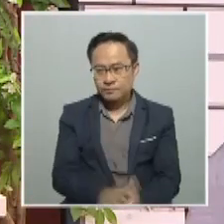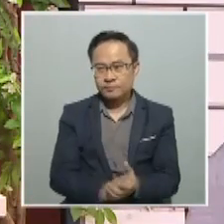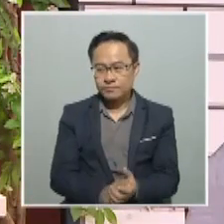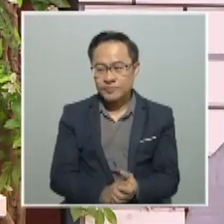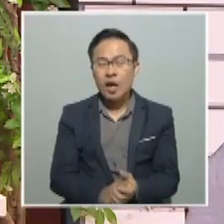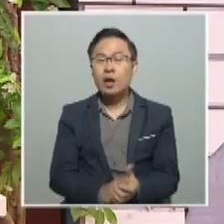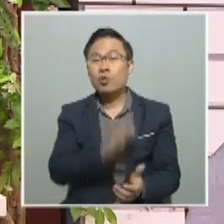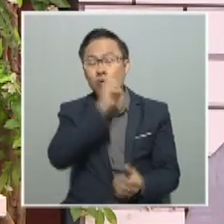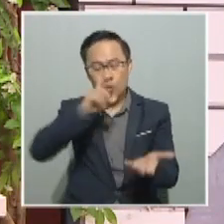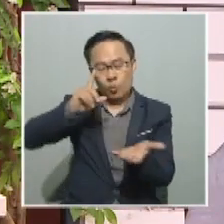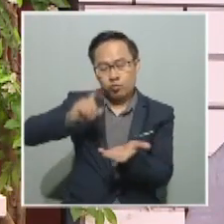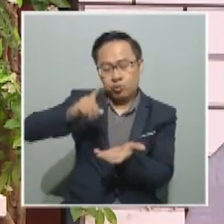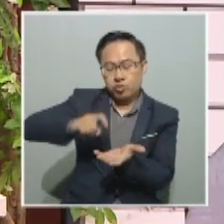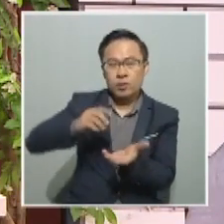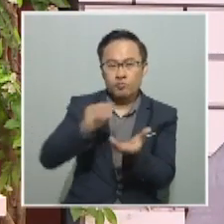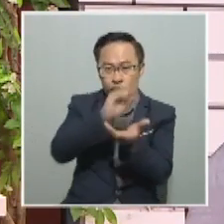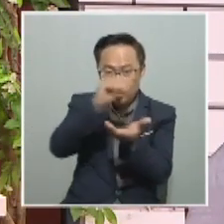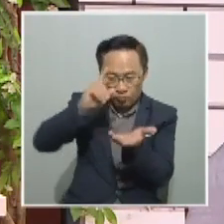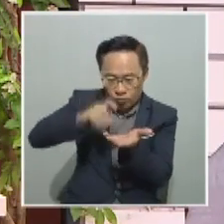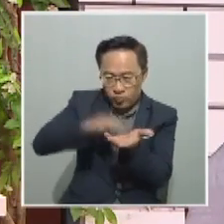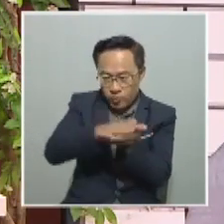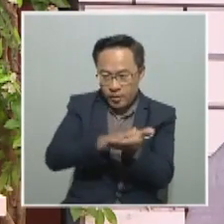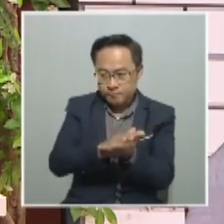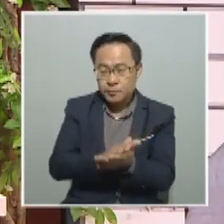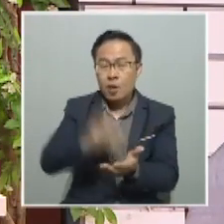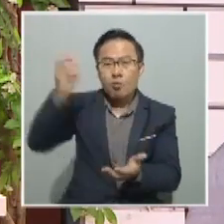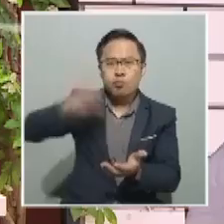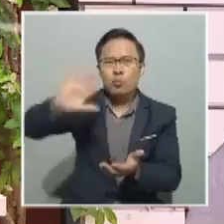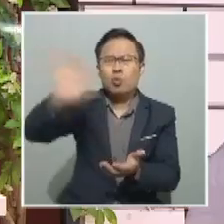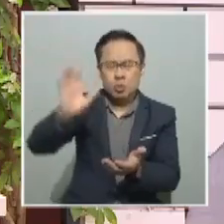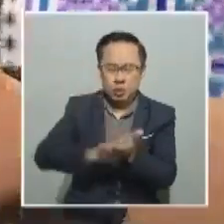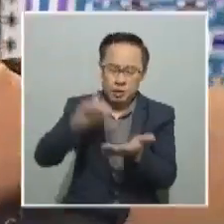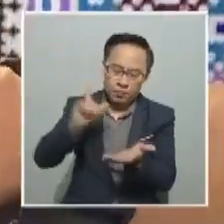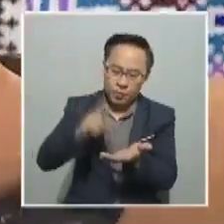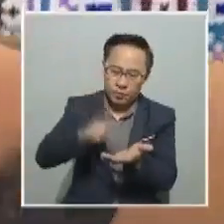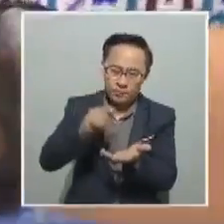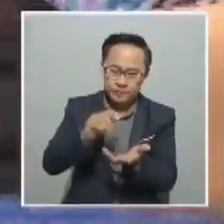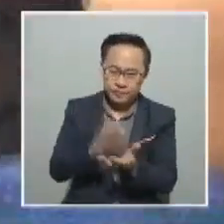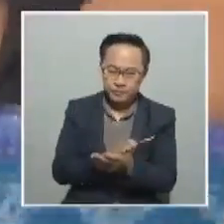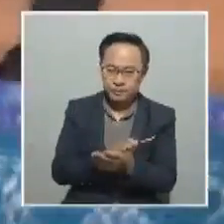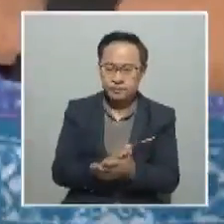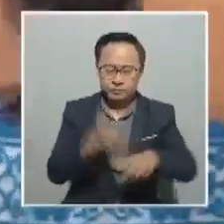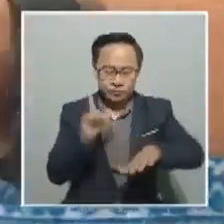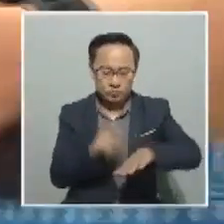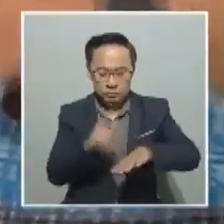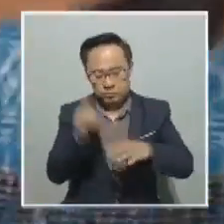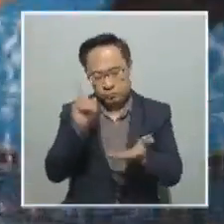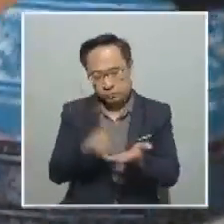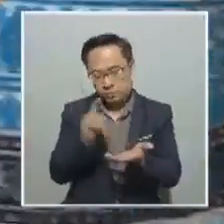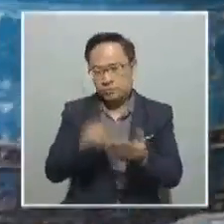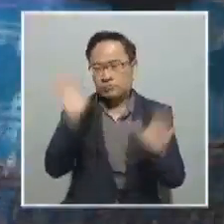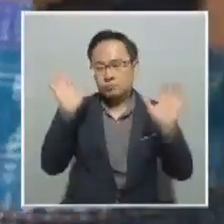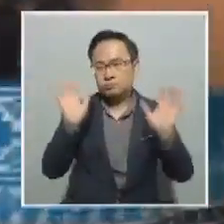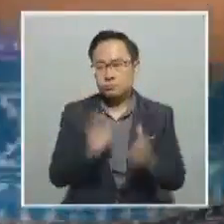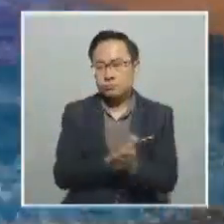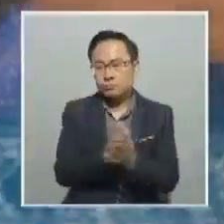งจะลองใช้แบบสเปรย์กันก่อนเลยนะคะแบบสเปรย์ไม่ต้องเขย่านะคะไม่ต้องอะไรเราก็แค่สเปรย์ไปแบบนี้นะคะเนี่ยหาสเปรย์ง่ายๆมากเลยทีเดียว